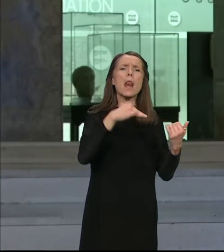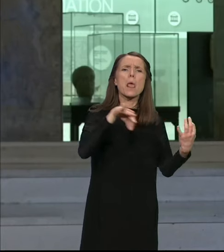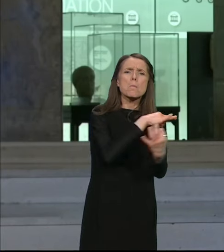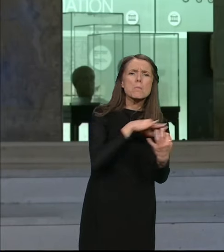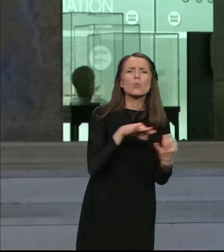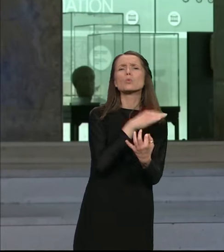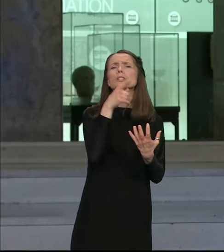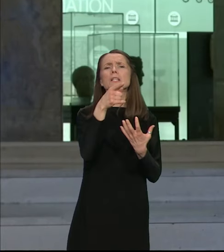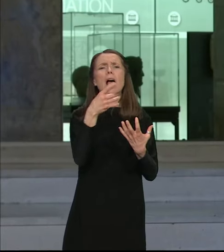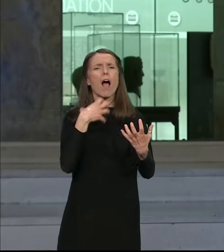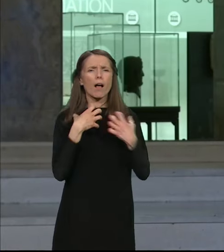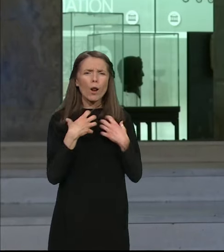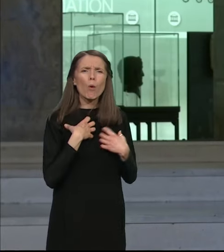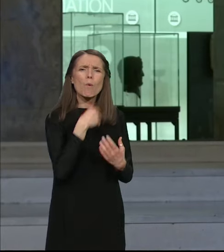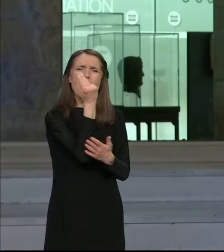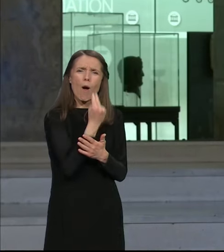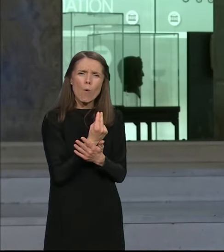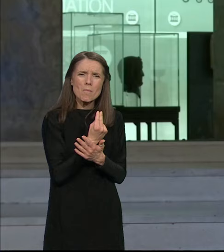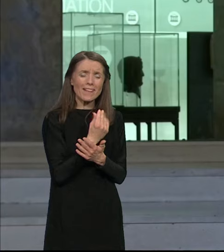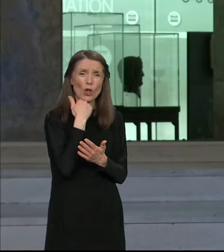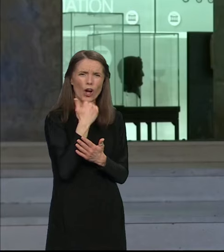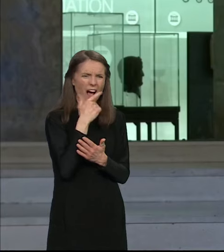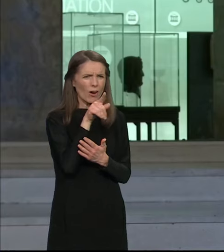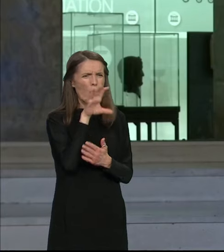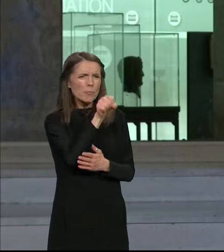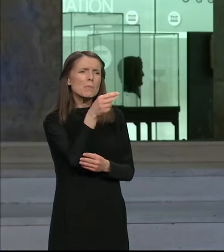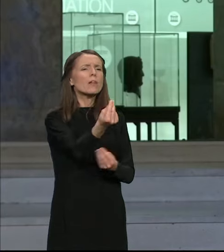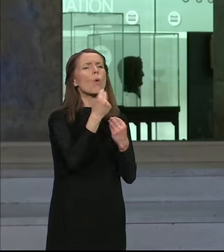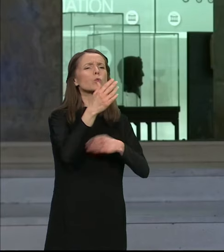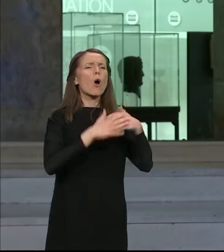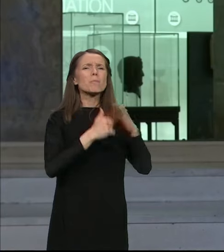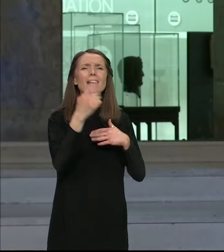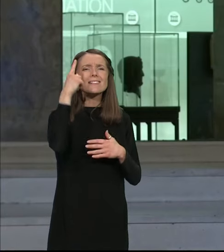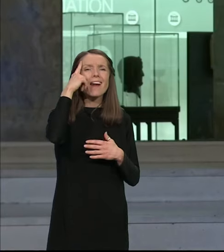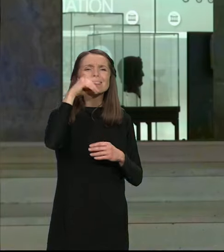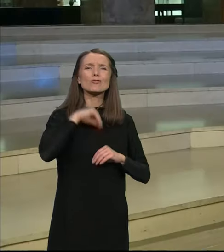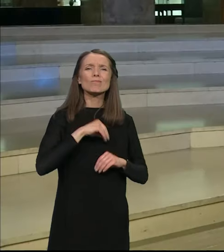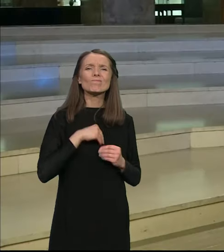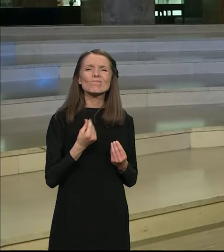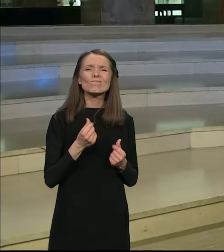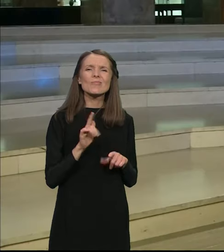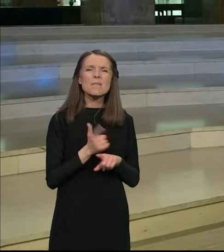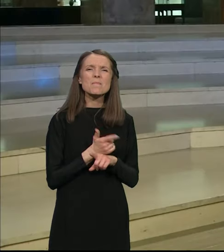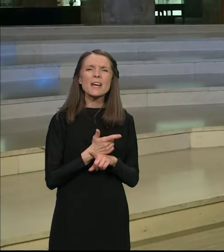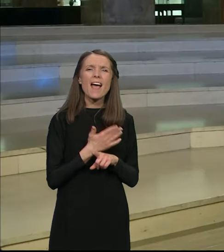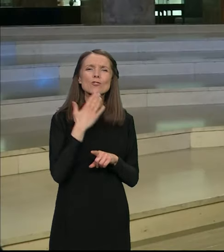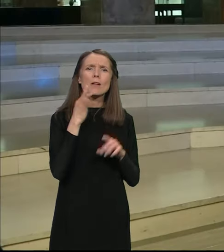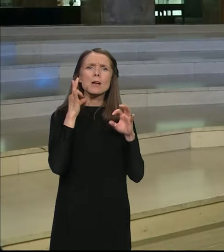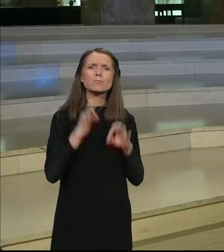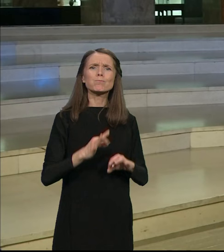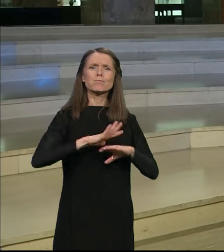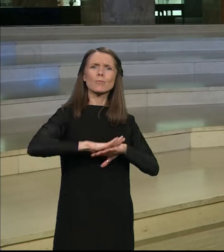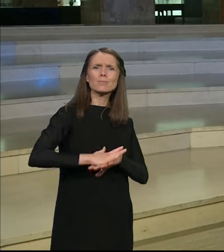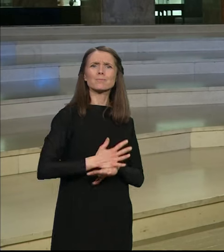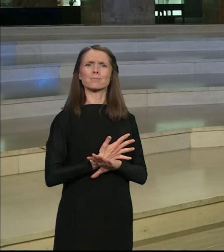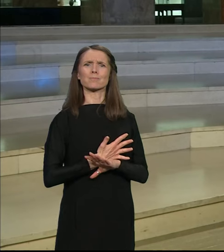pitanju, kada se svira, onda vam to zvuči prazno. Nema pravu emociju, nema pravu punoću doživljaje. E, kada